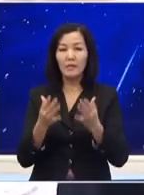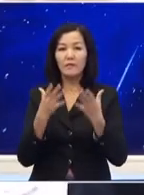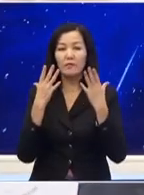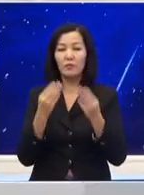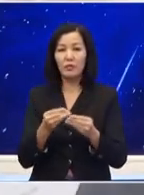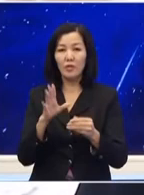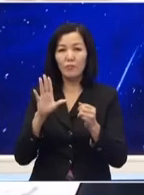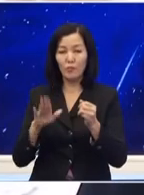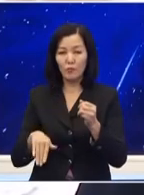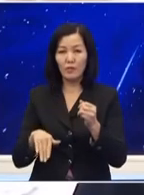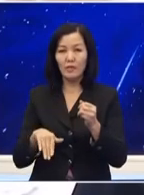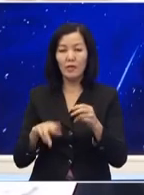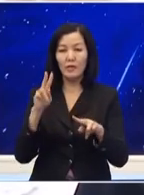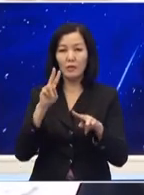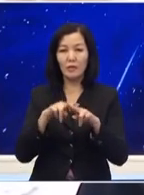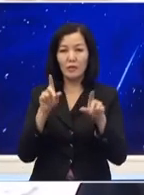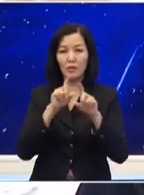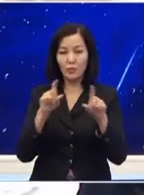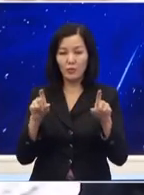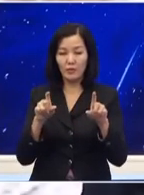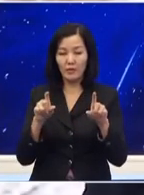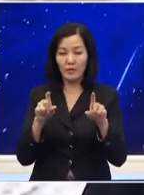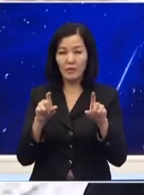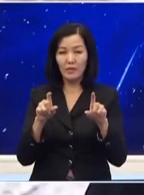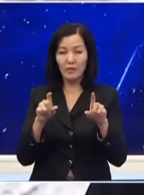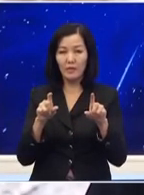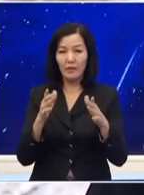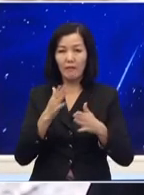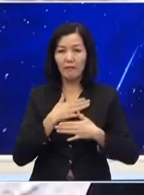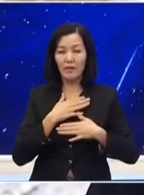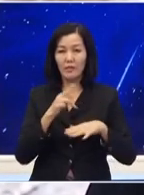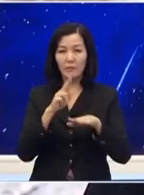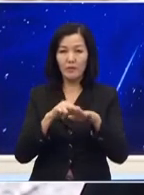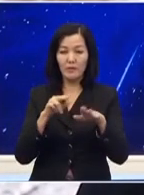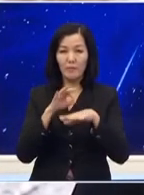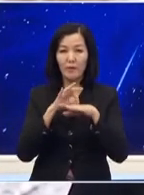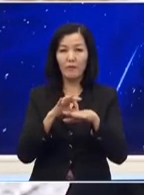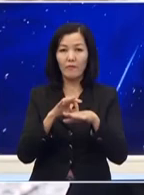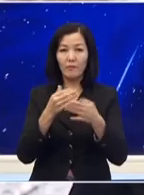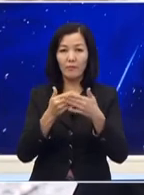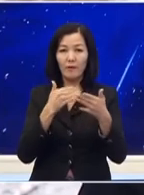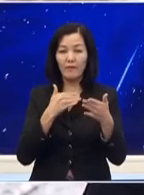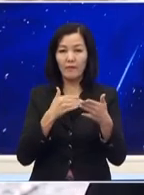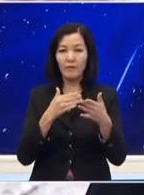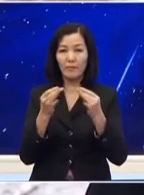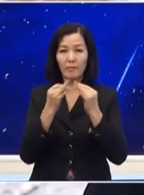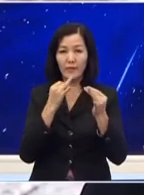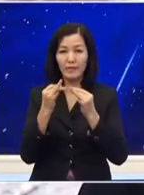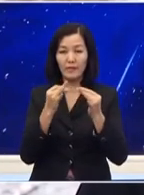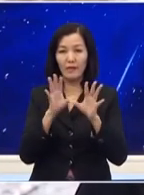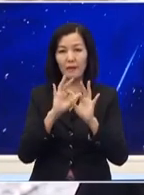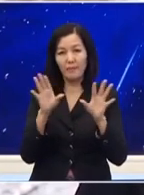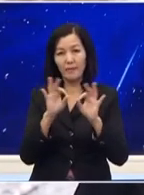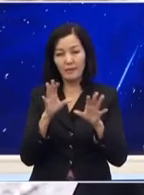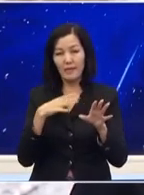после выхода из мест лишения свободы, нашими инспекторами проводится профилактическая беседа. В ходе